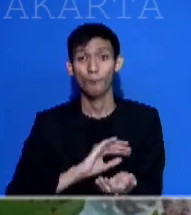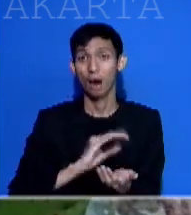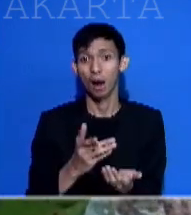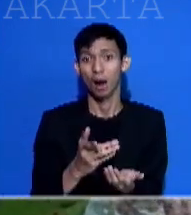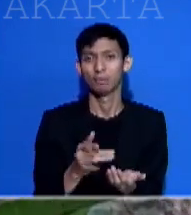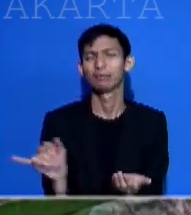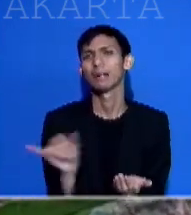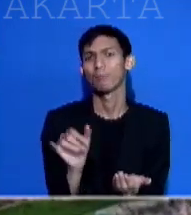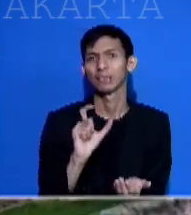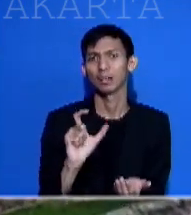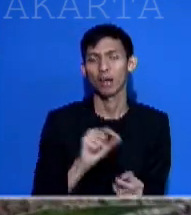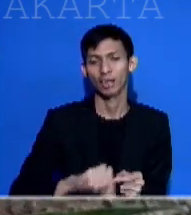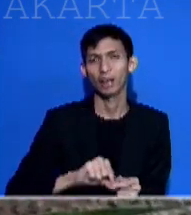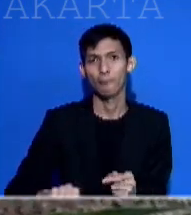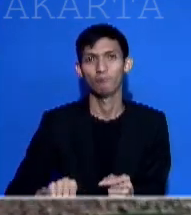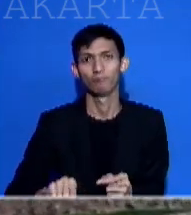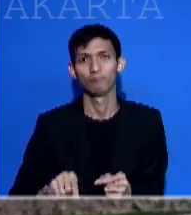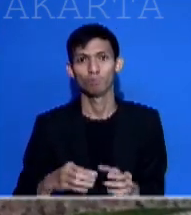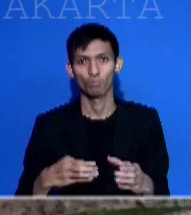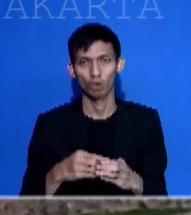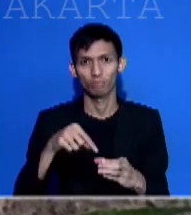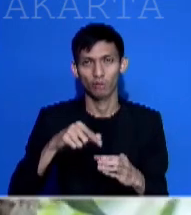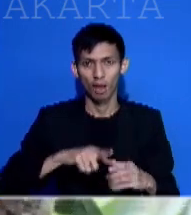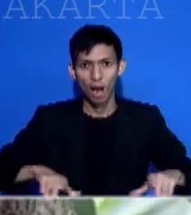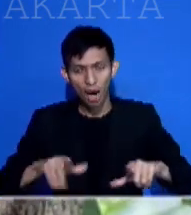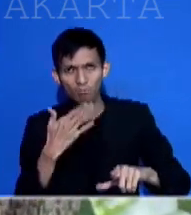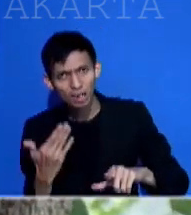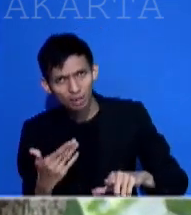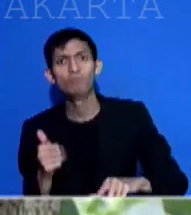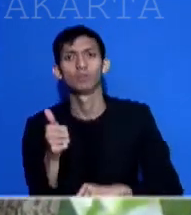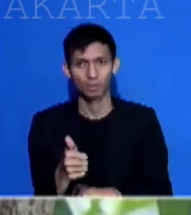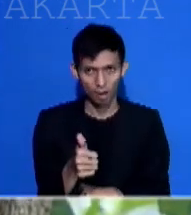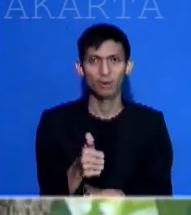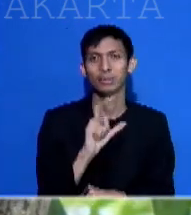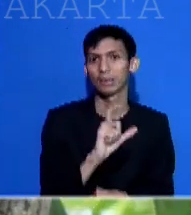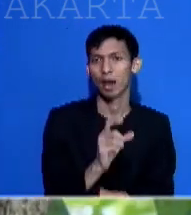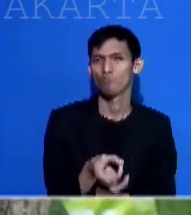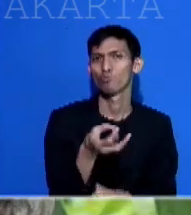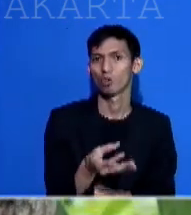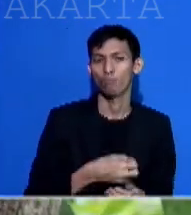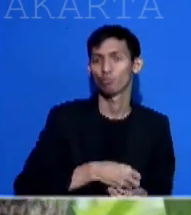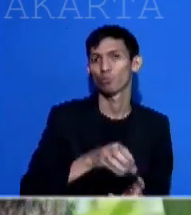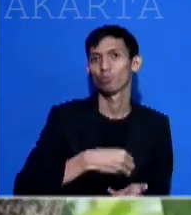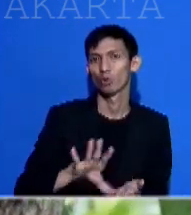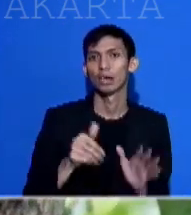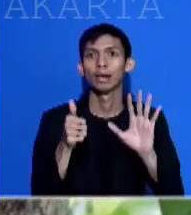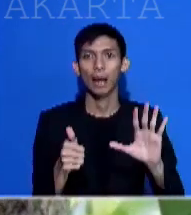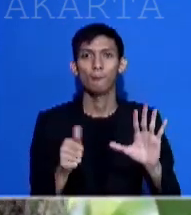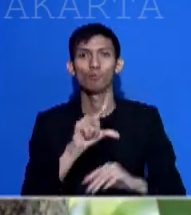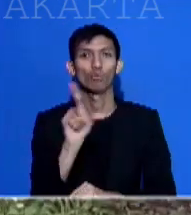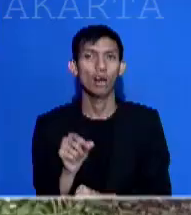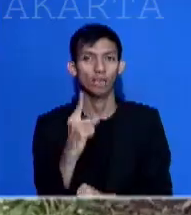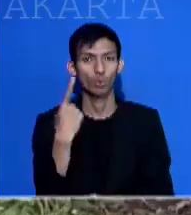menapa dene ing lahan konvensional. Corong rimatipun tanaman pelem menika ugi gampil cekap dipun rabuk saben setengah tahun sepisan